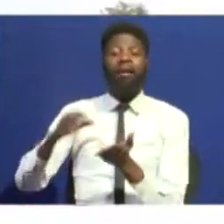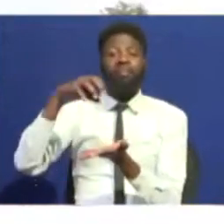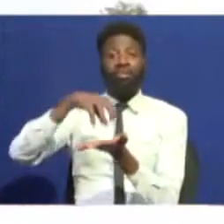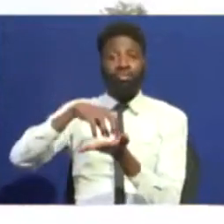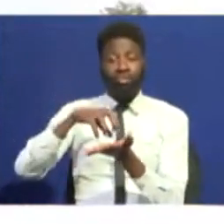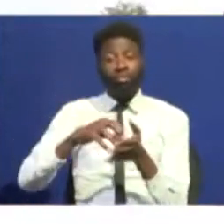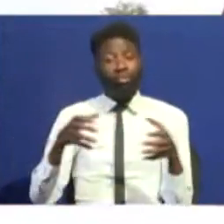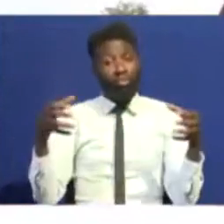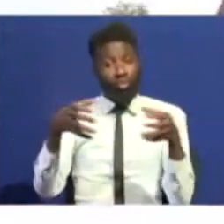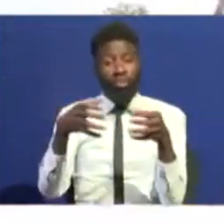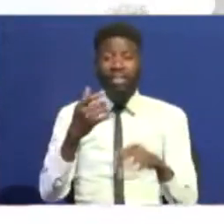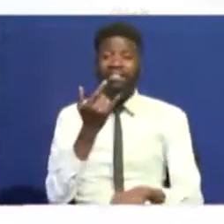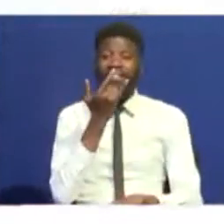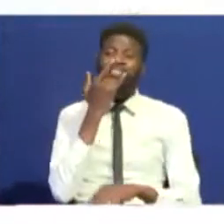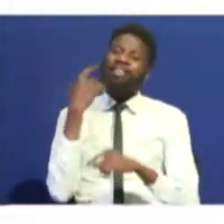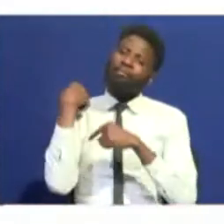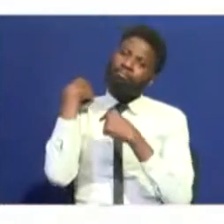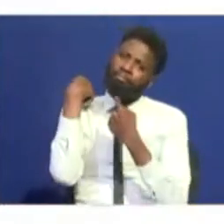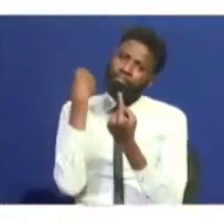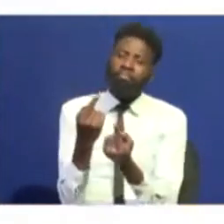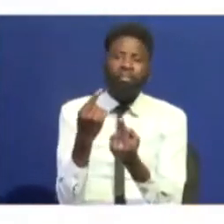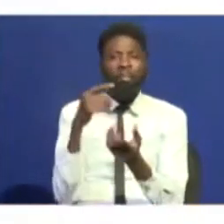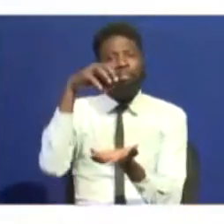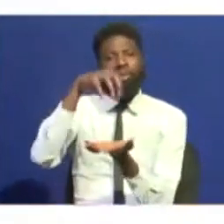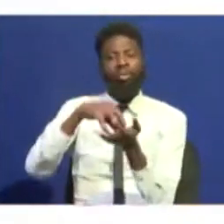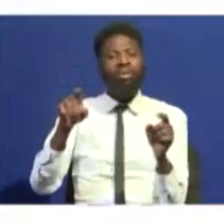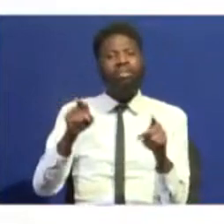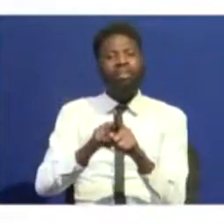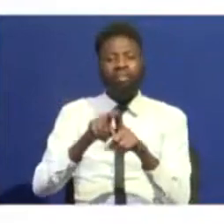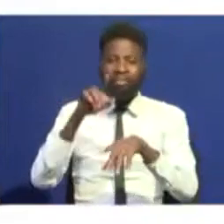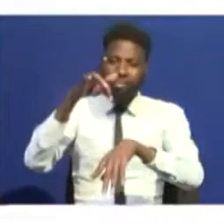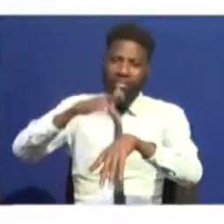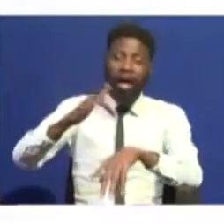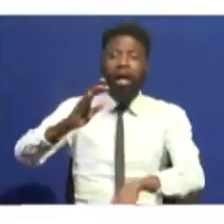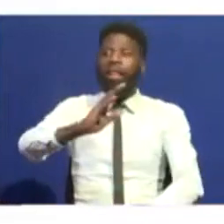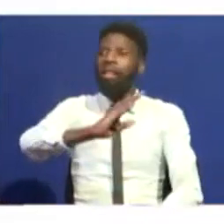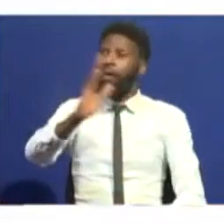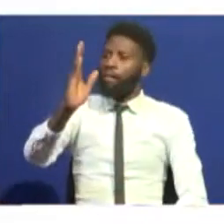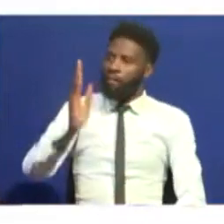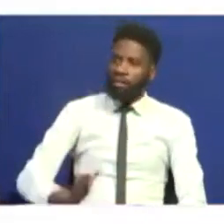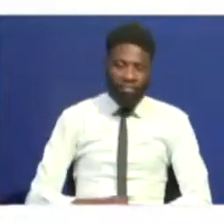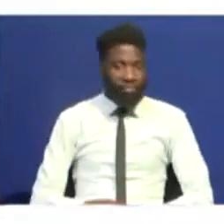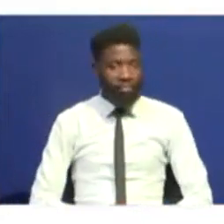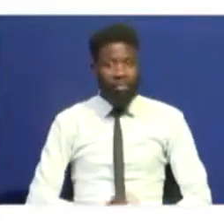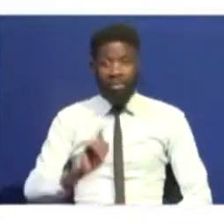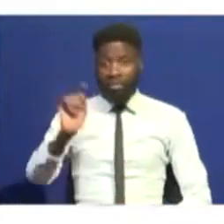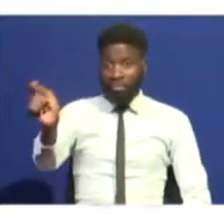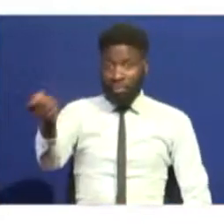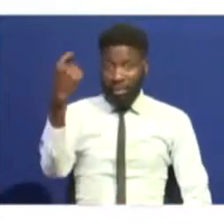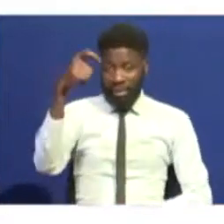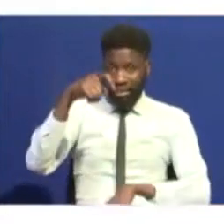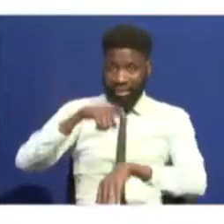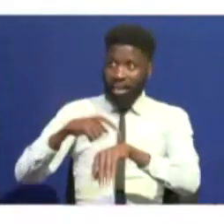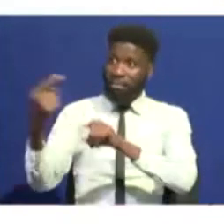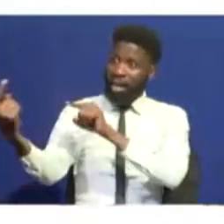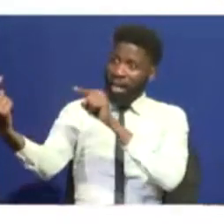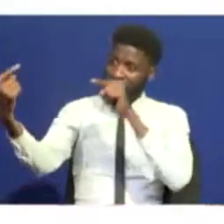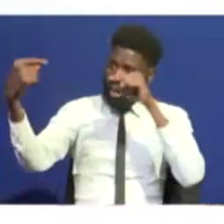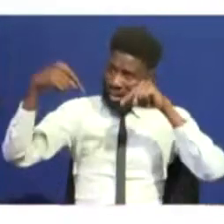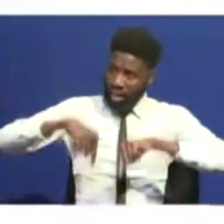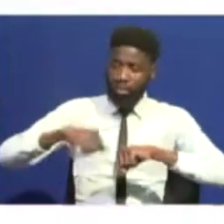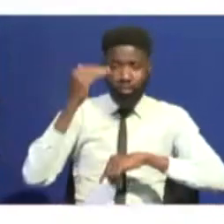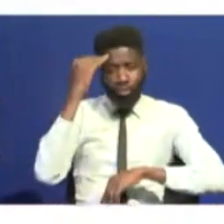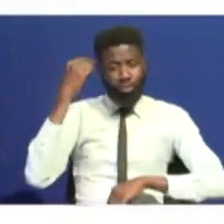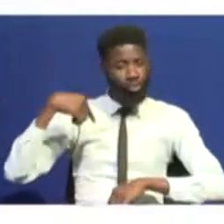in Nyanza here since independence. As the president comes, he is aware that we are very poor. We have very poor